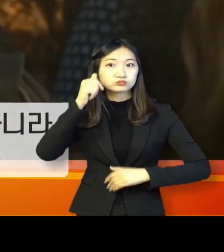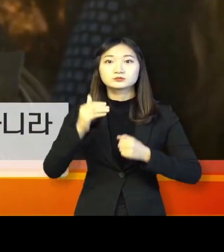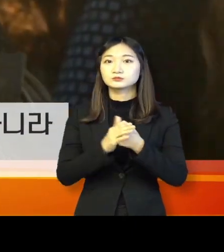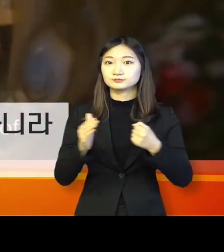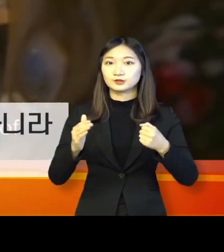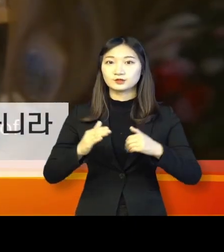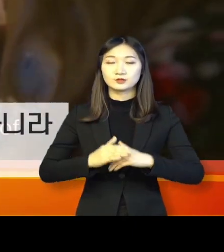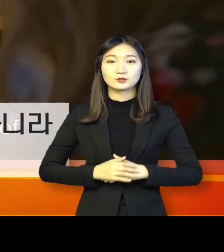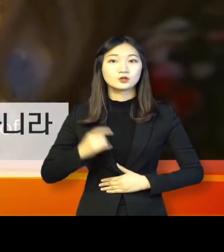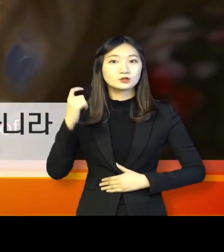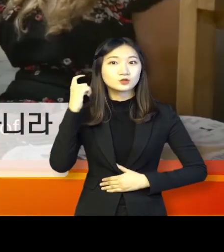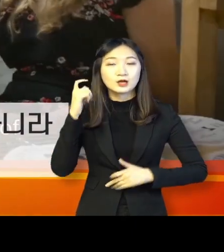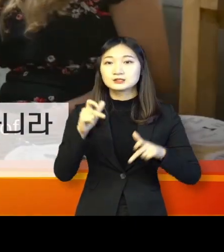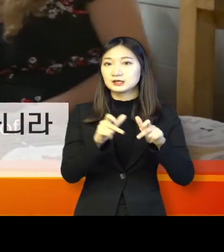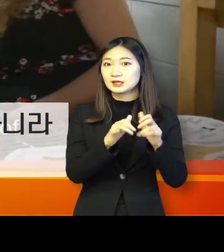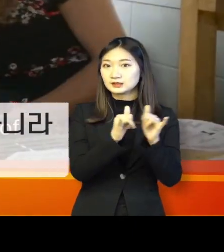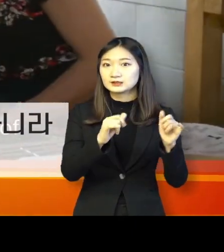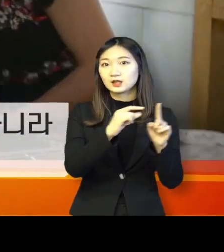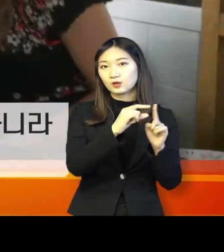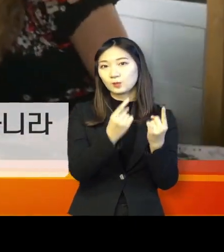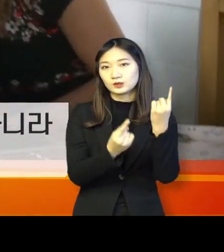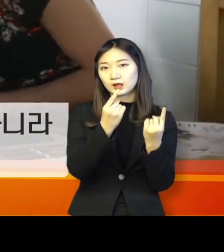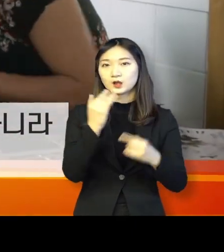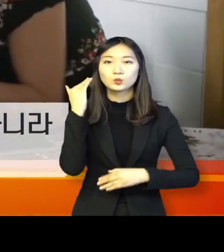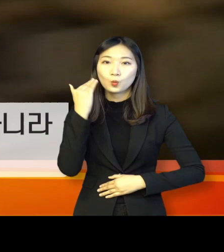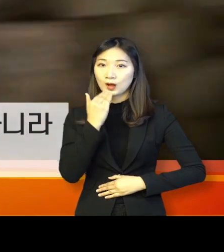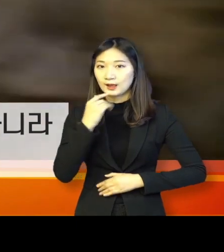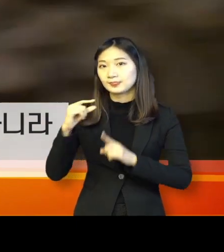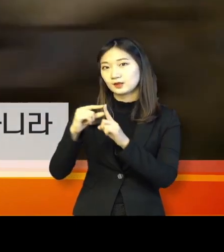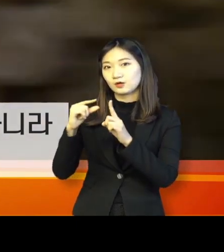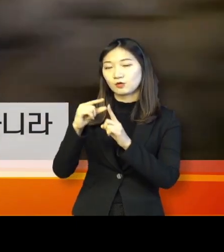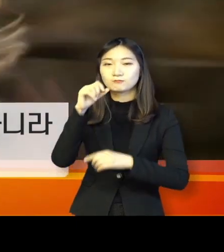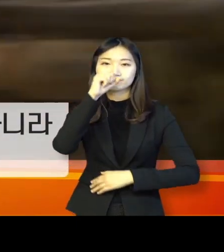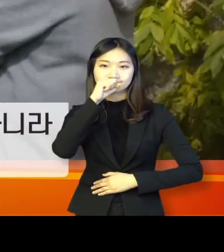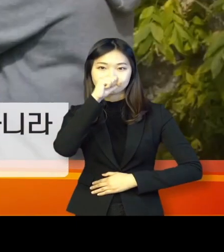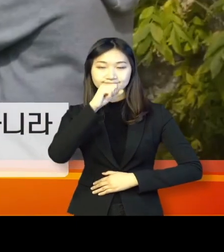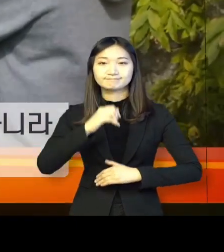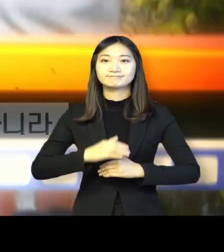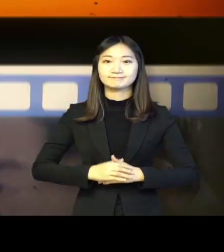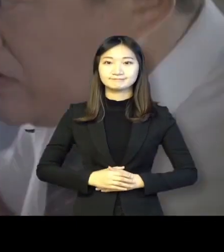없어서 청각장애인보다 농인이라는 말을 선호합니다.